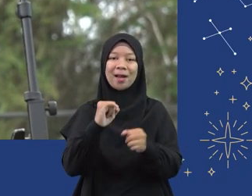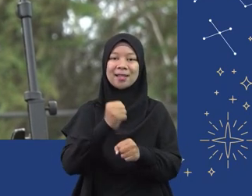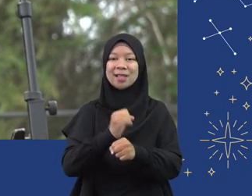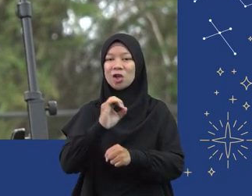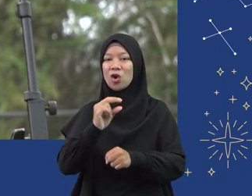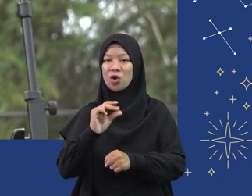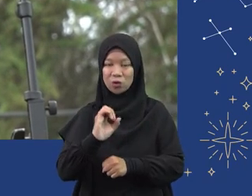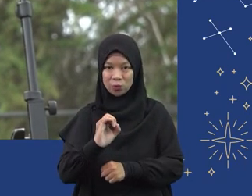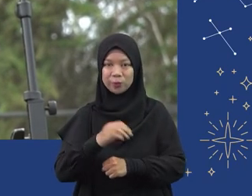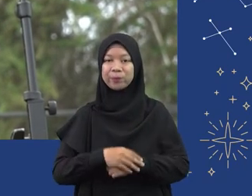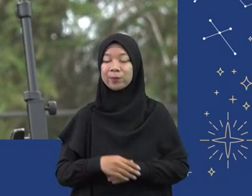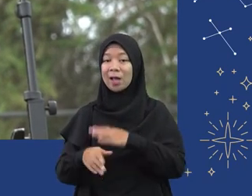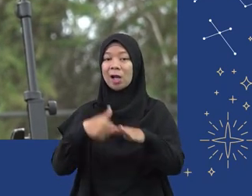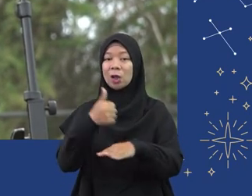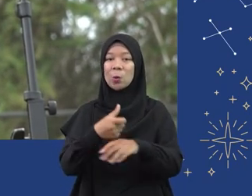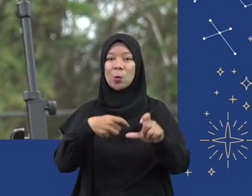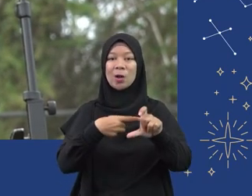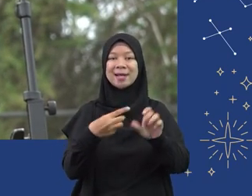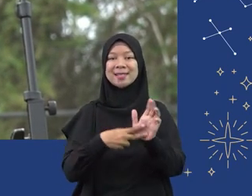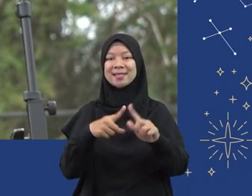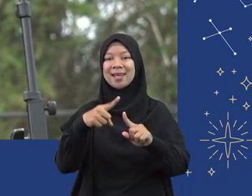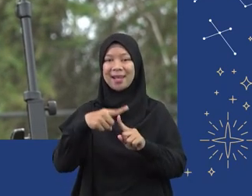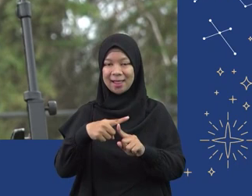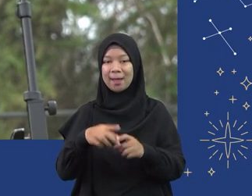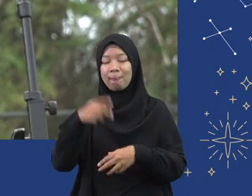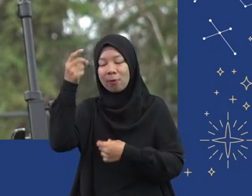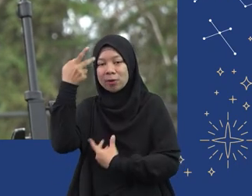akademik Institut Teknologi Bandung Profesor Hermawan